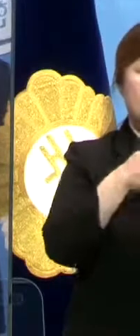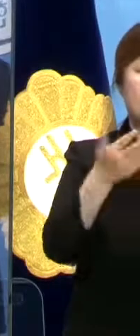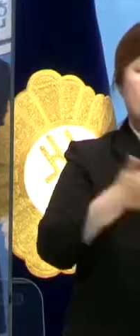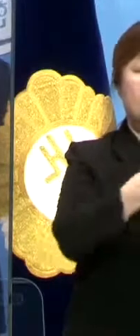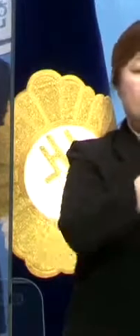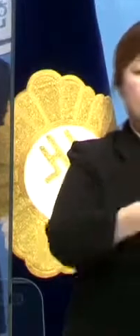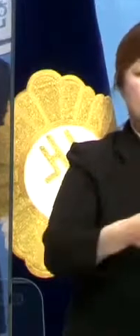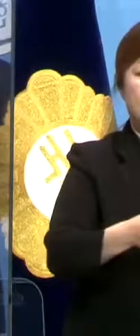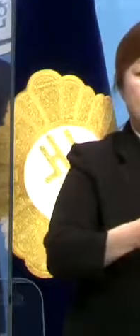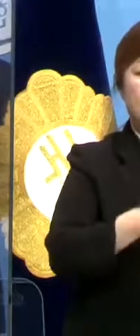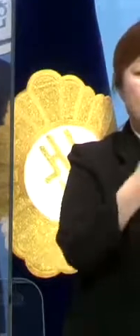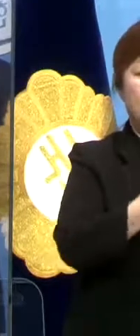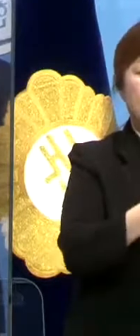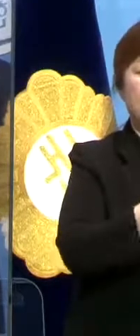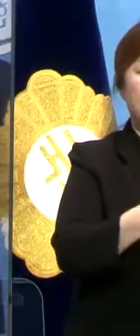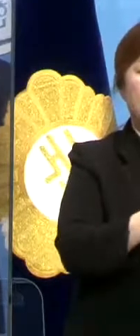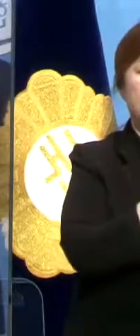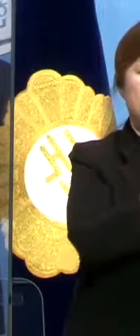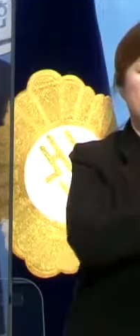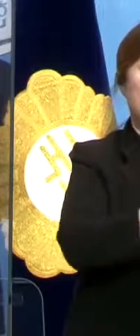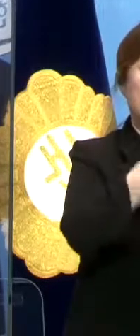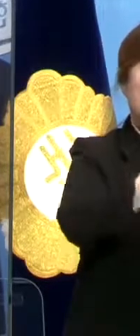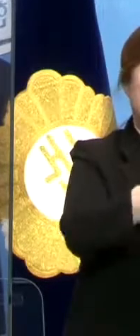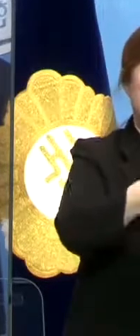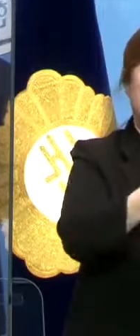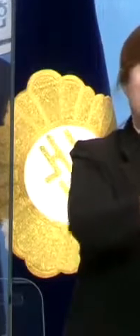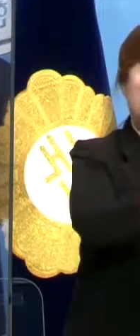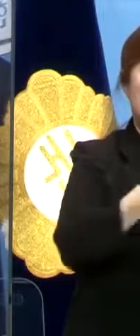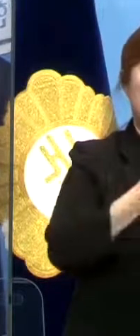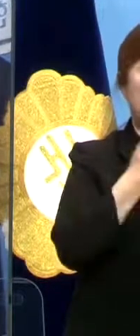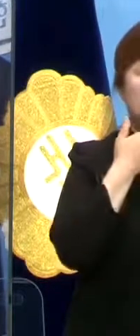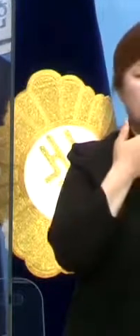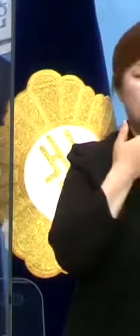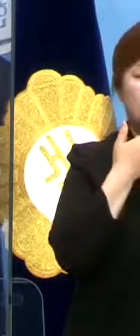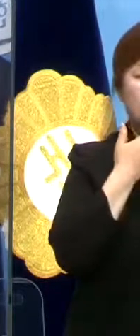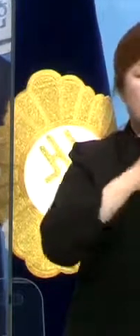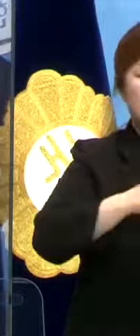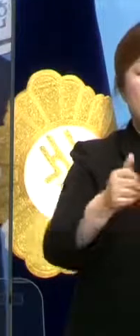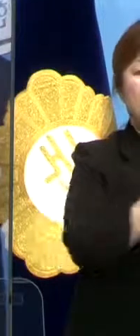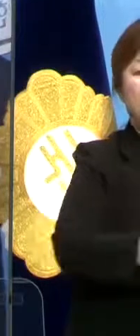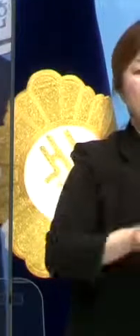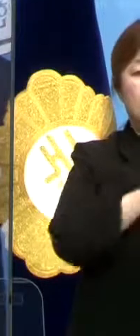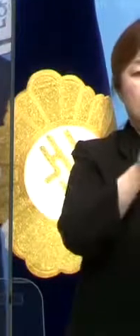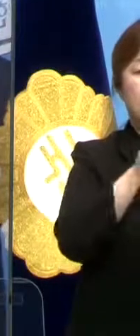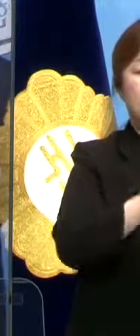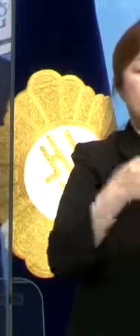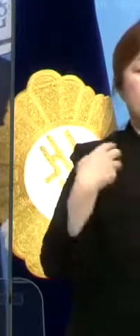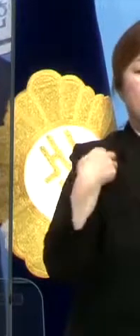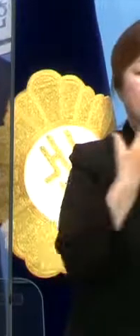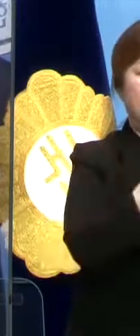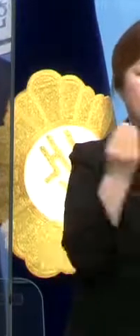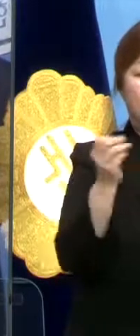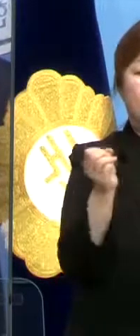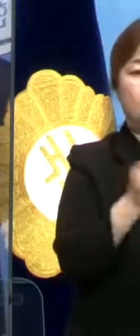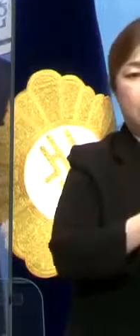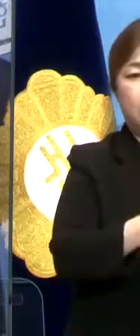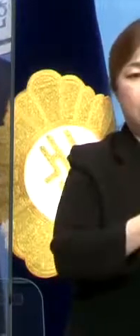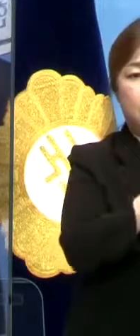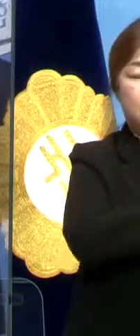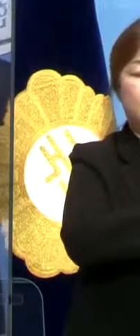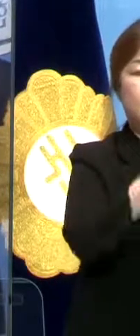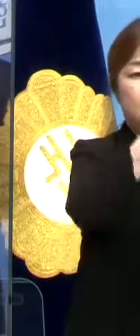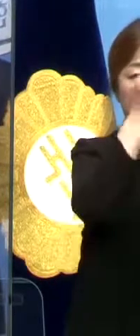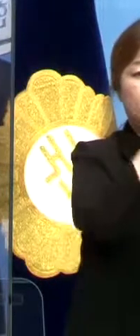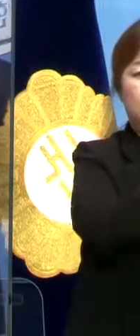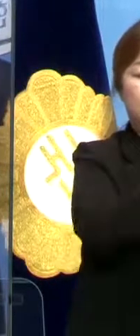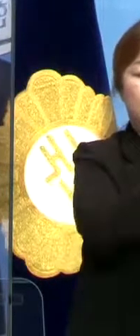적극적으로 협조하지 않고 있다 대책위는 유적을 기만하고 사회적 책임을 외면하는 쿠팡의 대도를 규 탐하며 지금